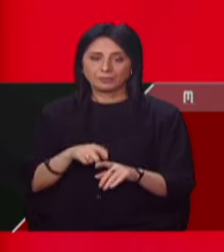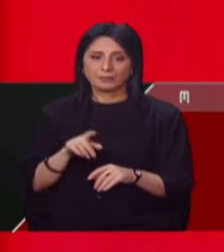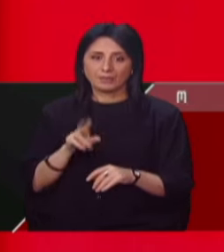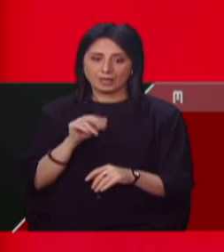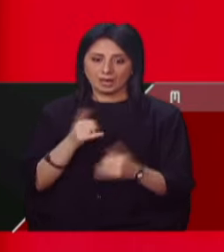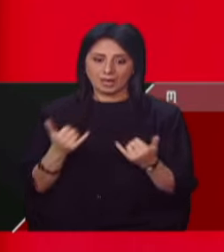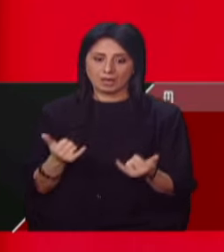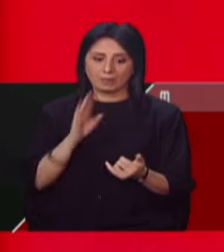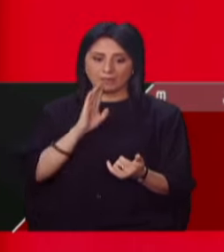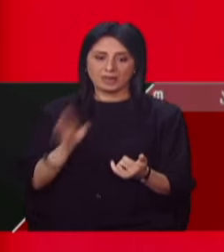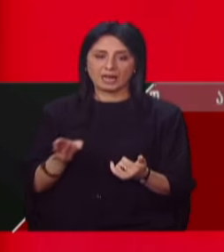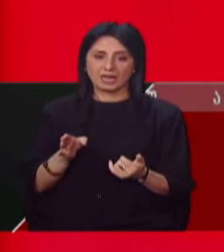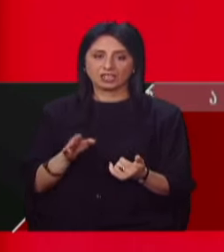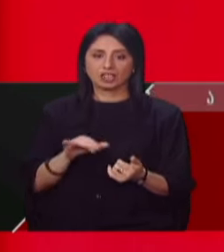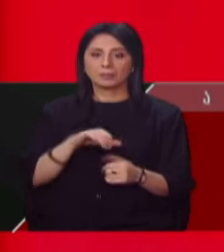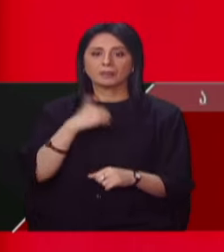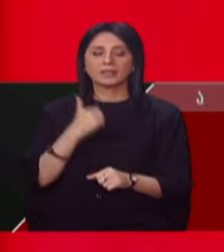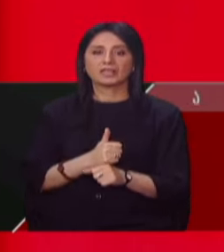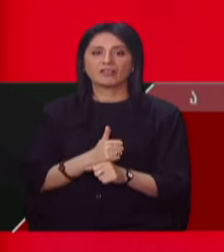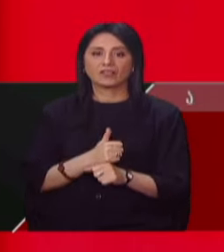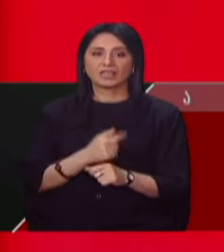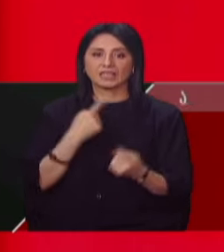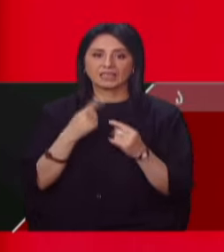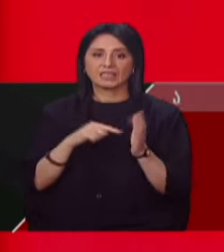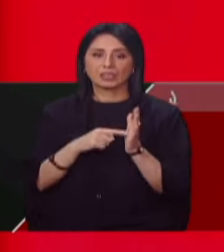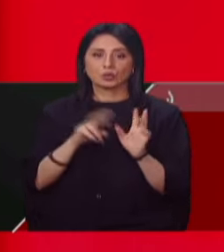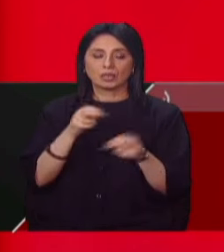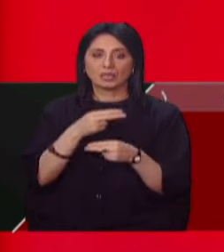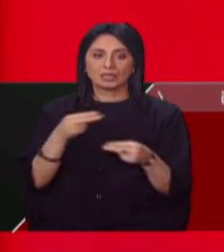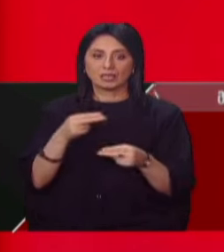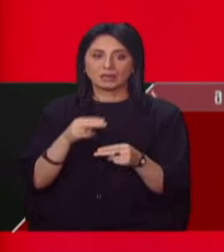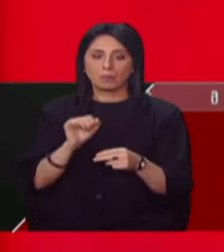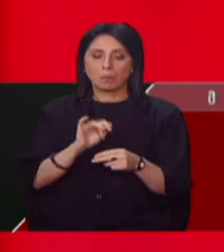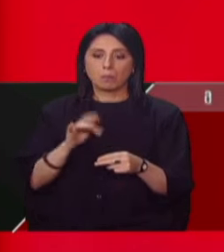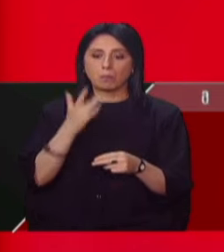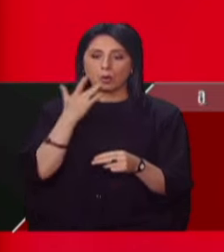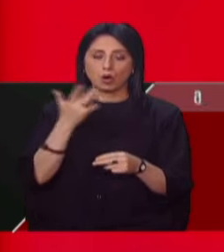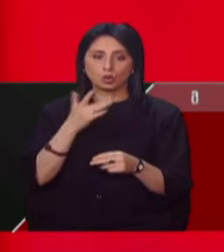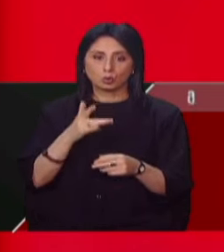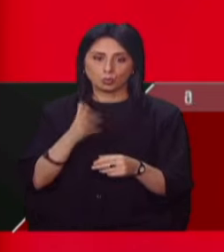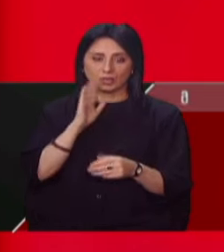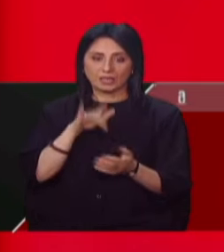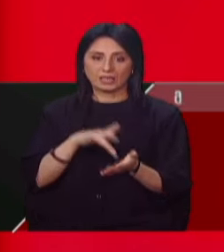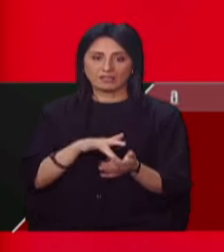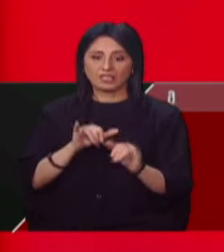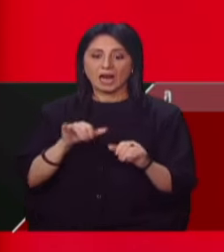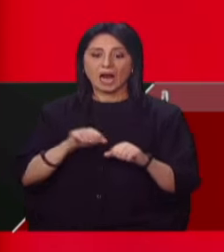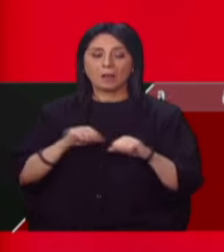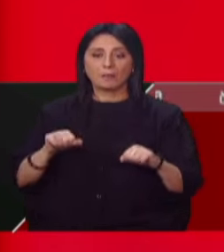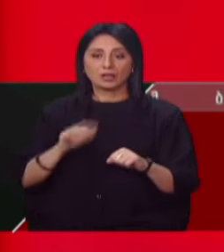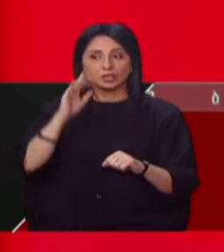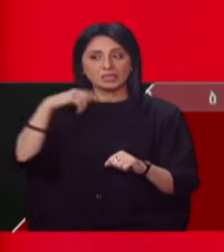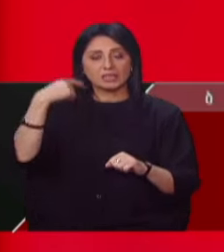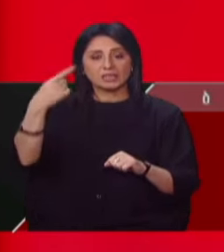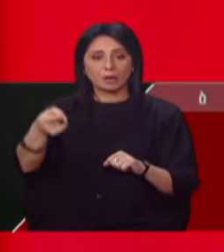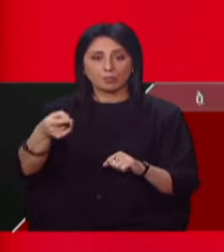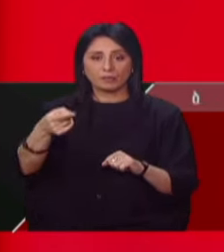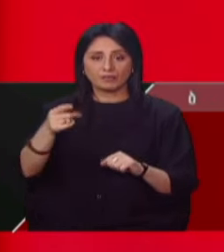და ახლა ბელგიაში მთავარი დისკუსიის თემა ევროკავშირის პოლიტიკურ დედაქალაქში არის სწორედ გაფართოება,